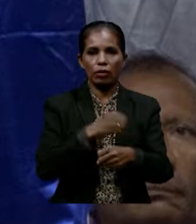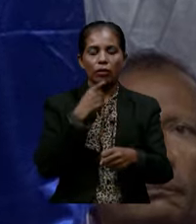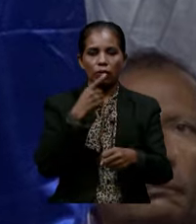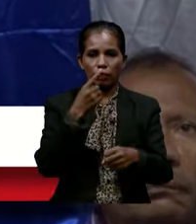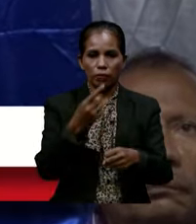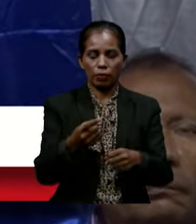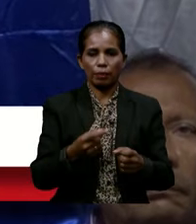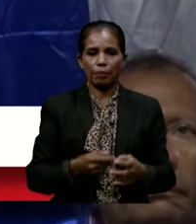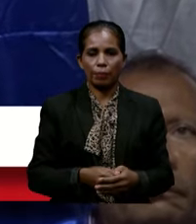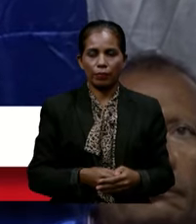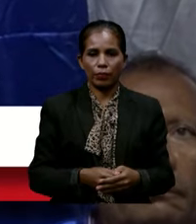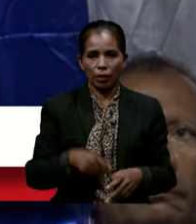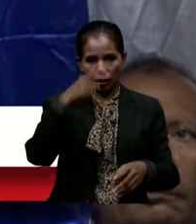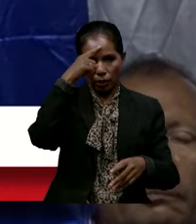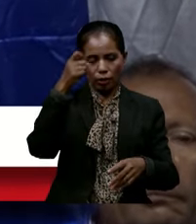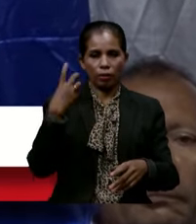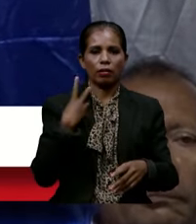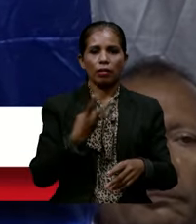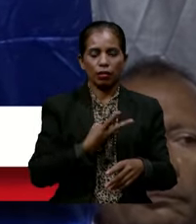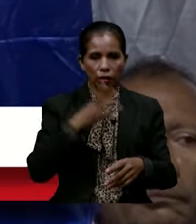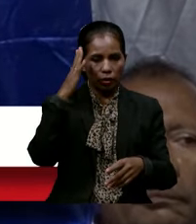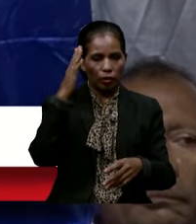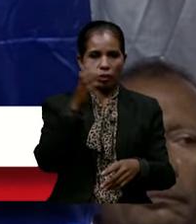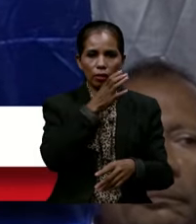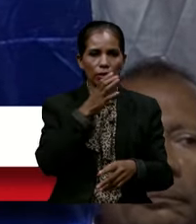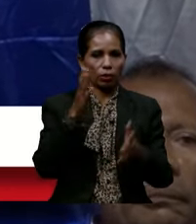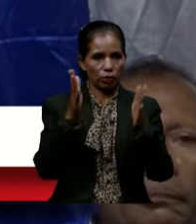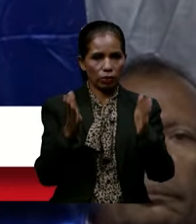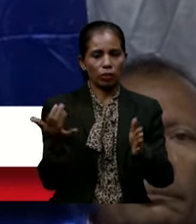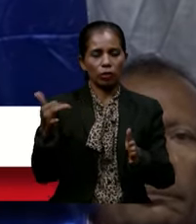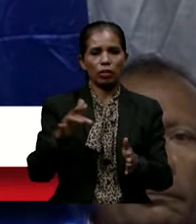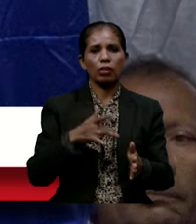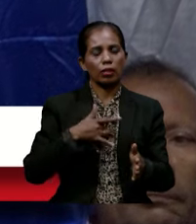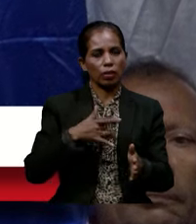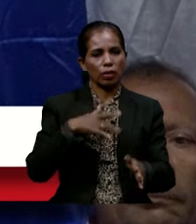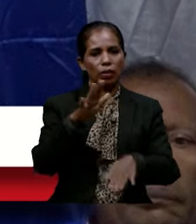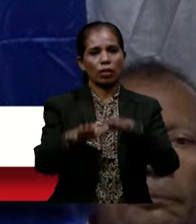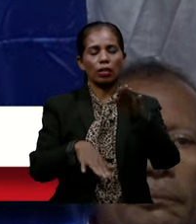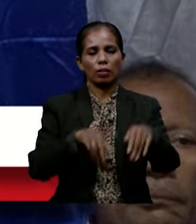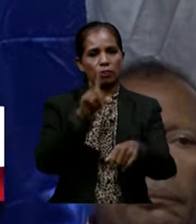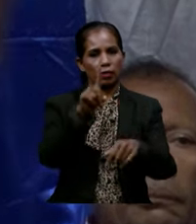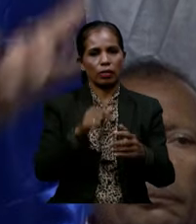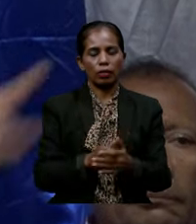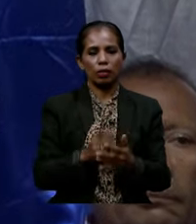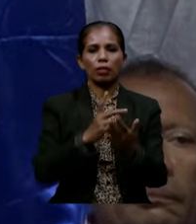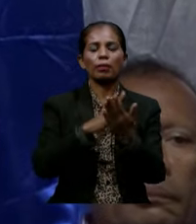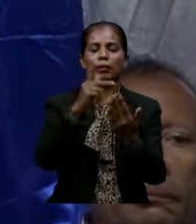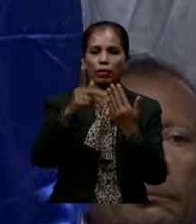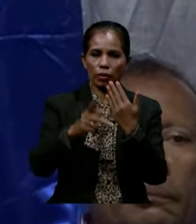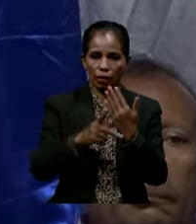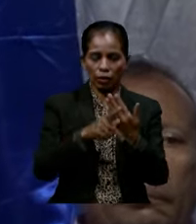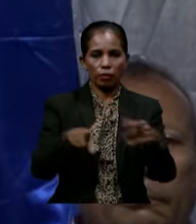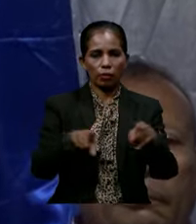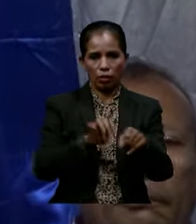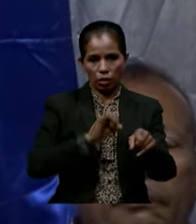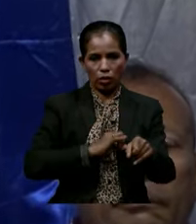natar. Tambah ita tene agrikultor sira dalbarak sentilau mesak deit. Ia programa demoplot asnau fira